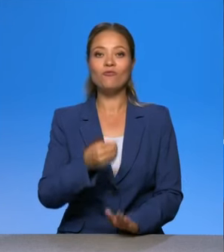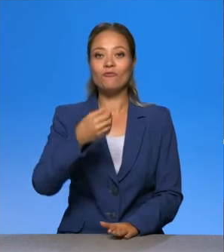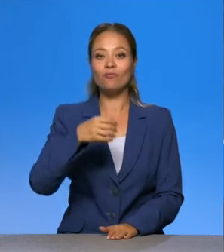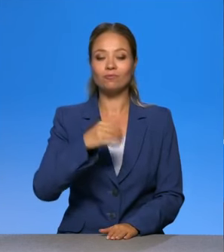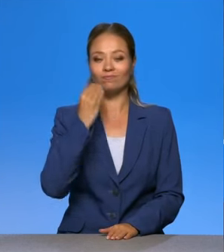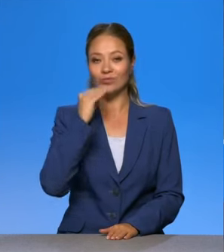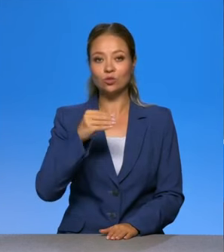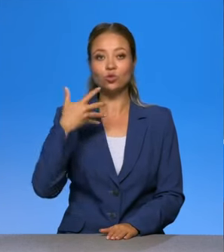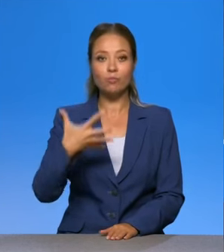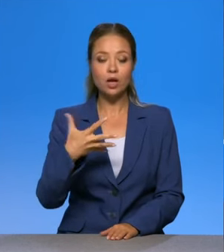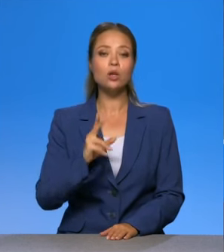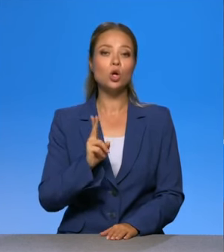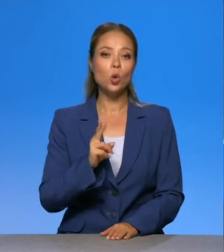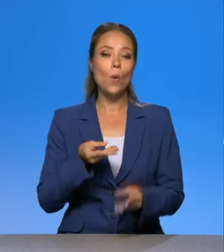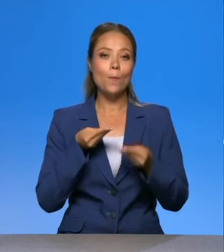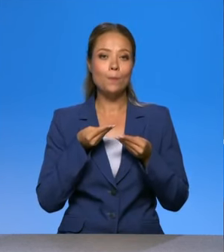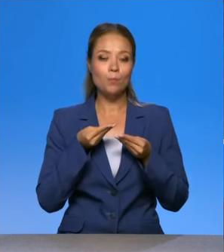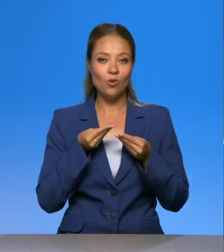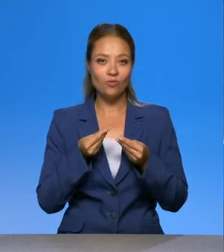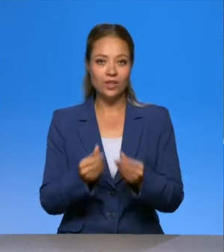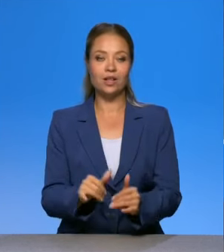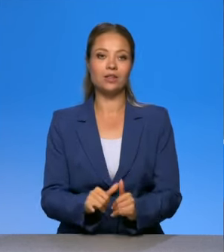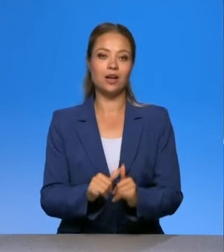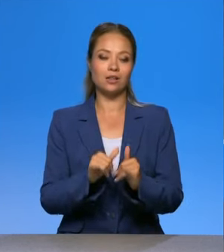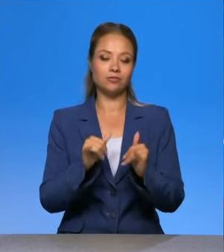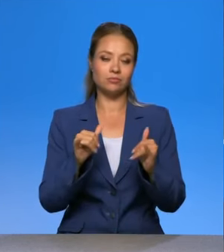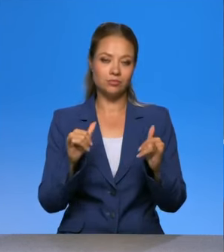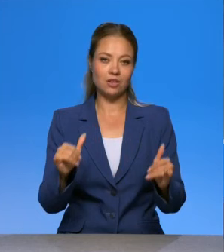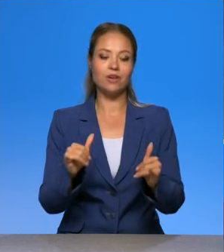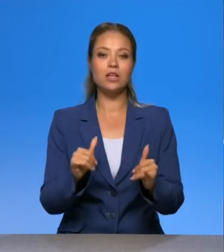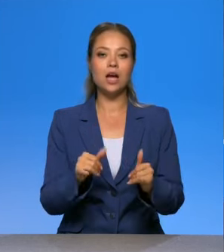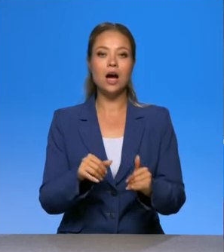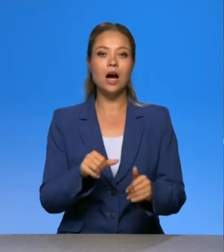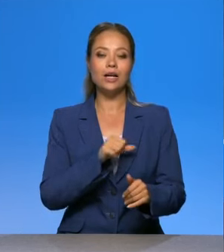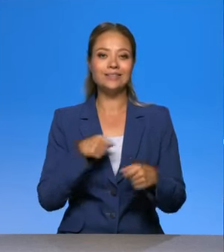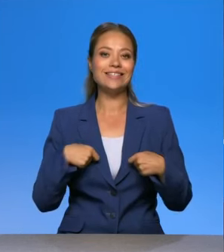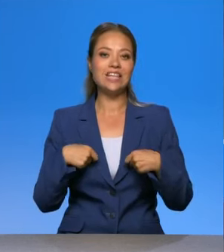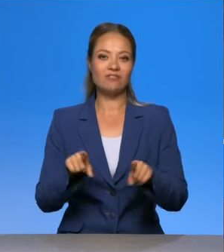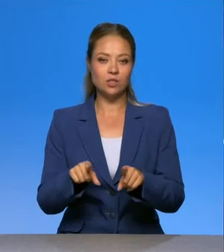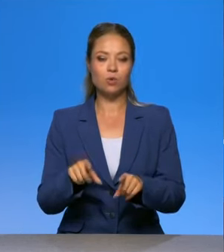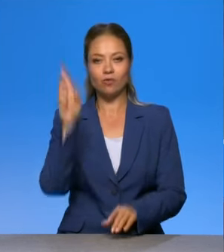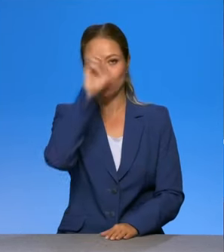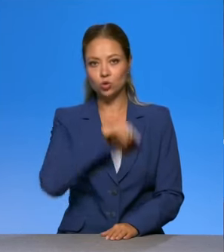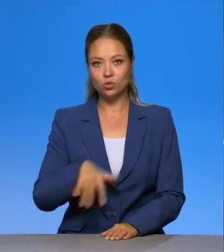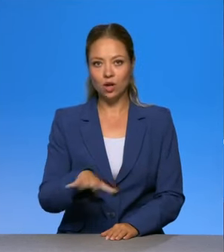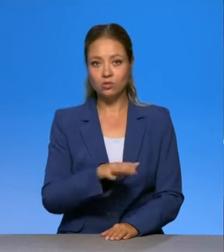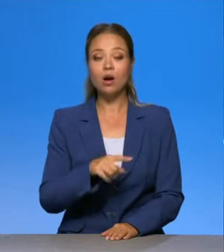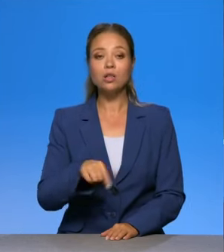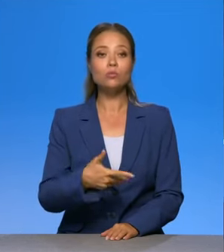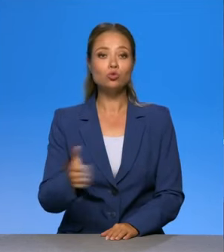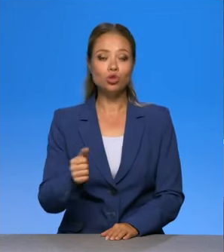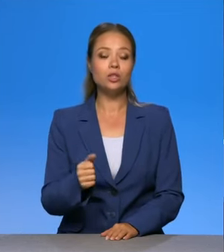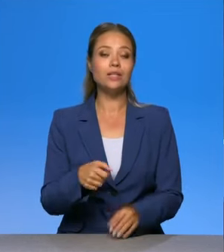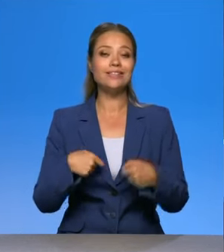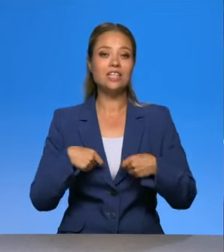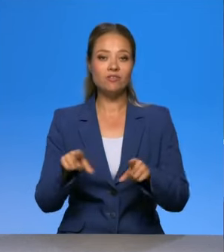повлиял на становление независимого государства Папуа Новой Гвинеи. Они получили независимость в 1975 году.